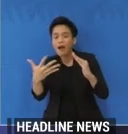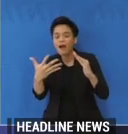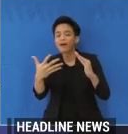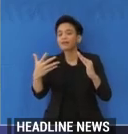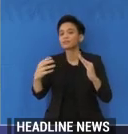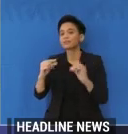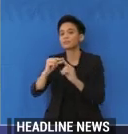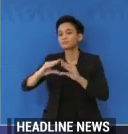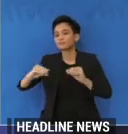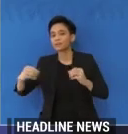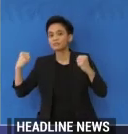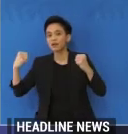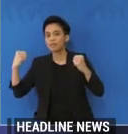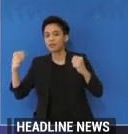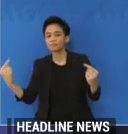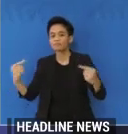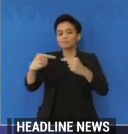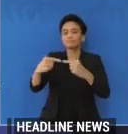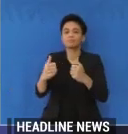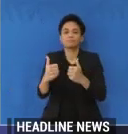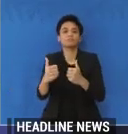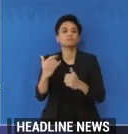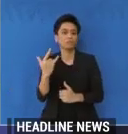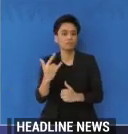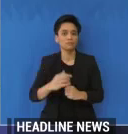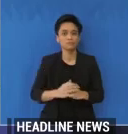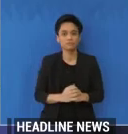bisa berhubungan dengan petugas kesehatan.